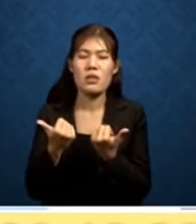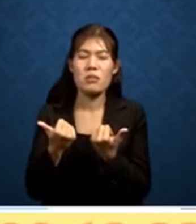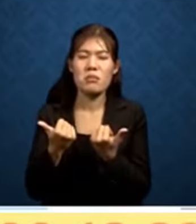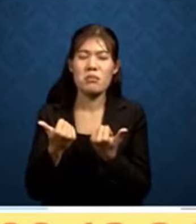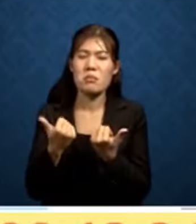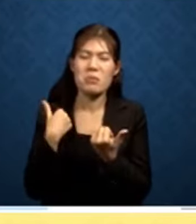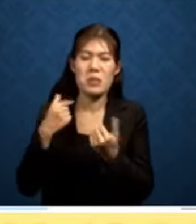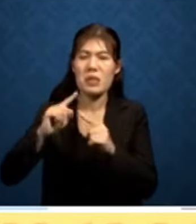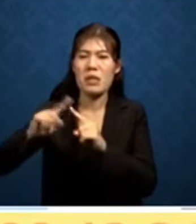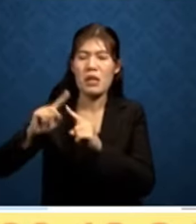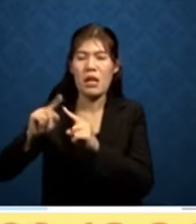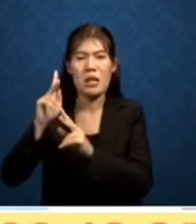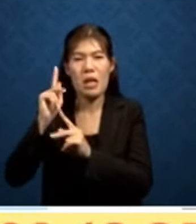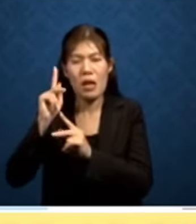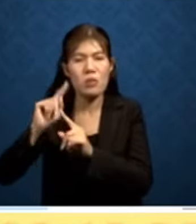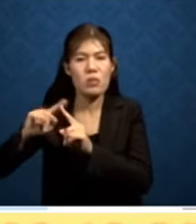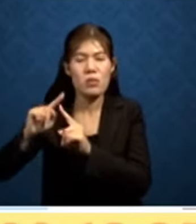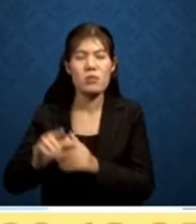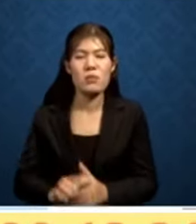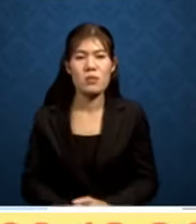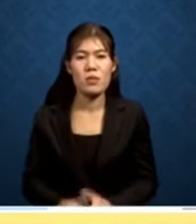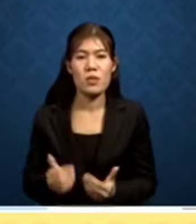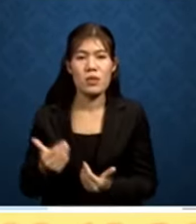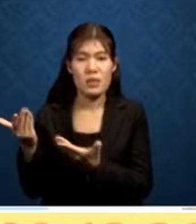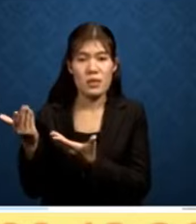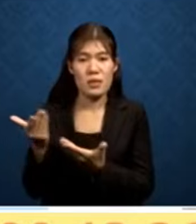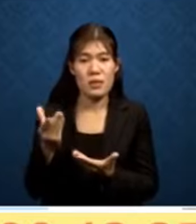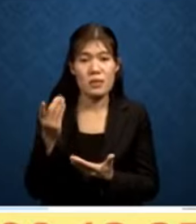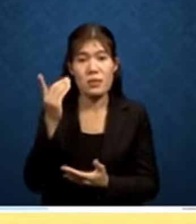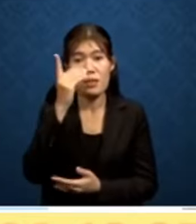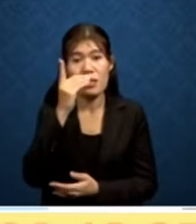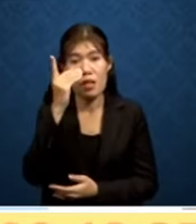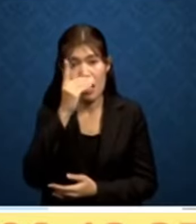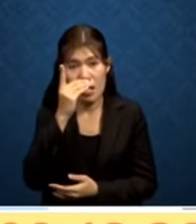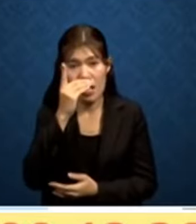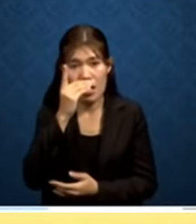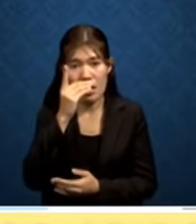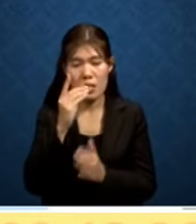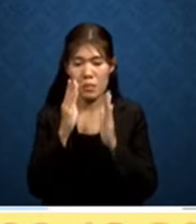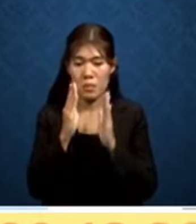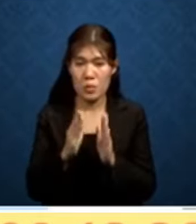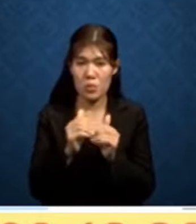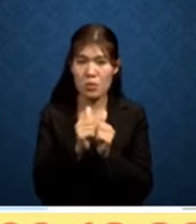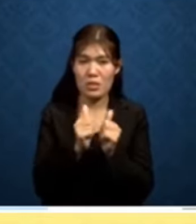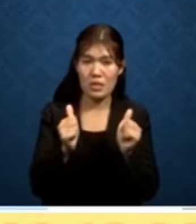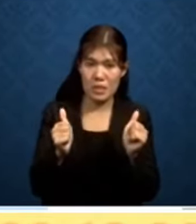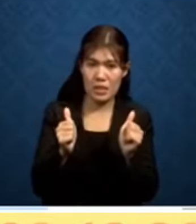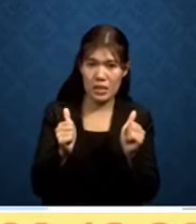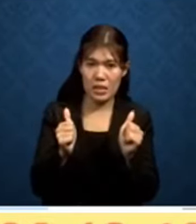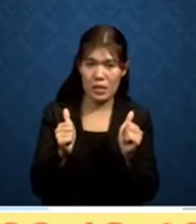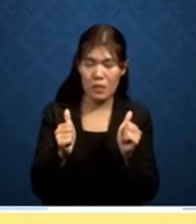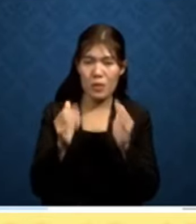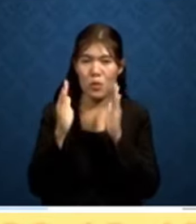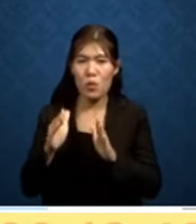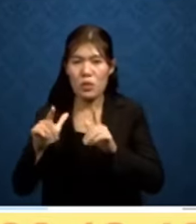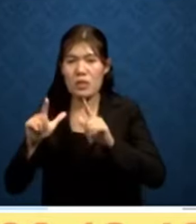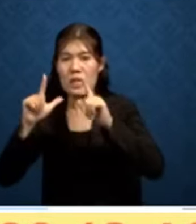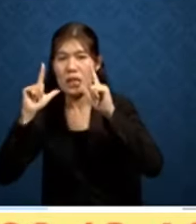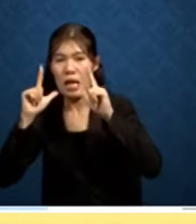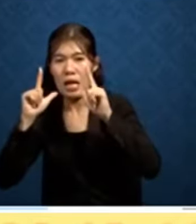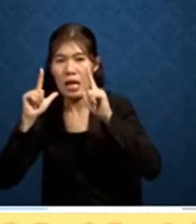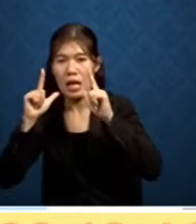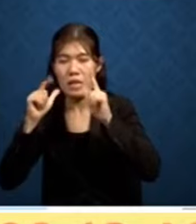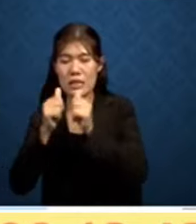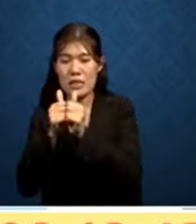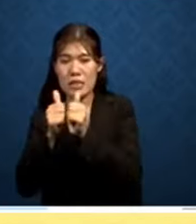บเราเชิญดาราที่เป็นคนดีInfluencer ที่ดีๆเขามาให้กระแ